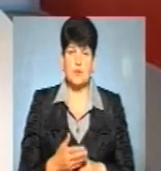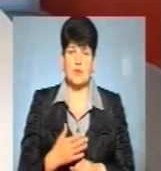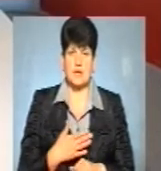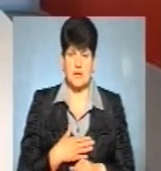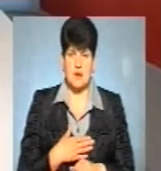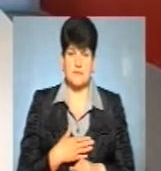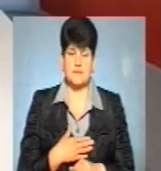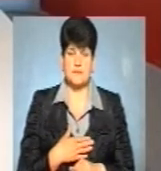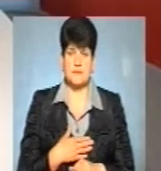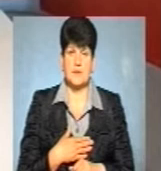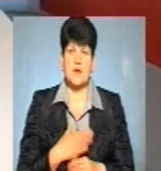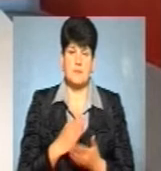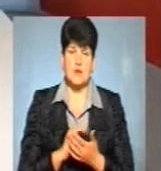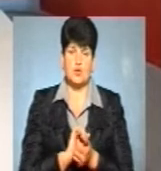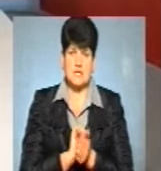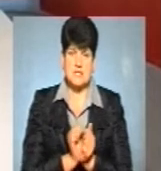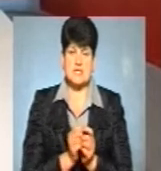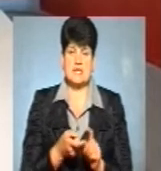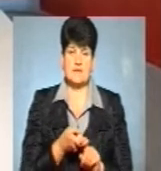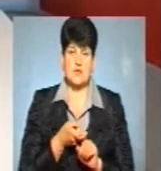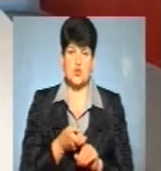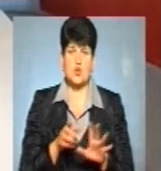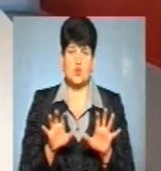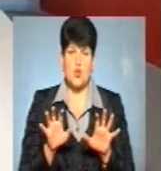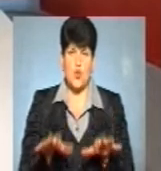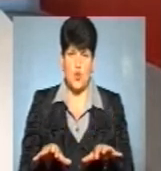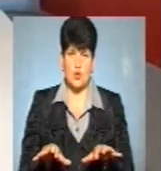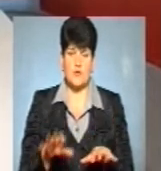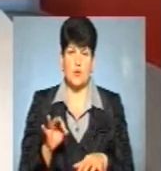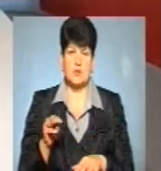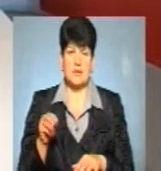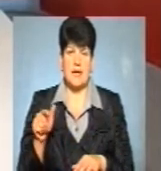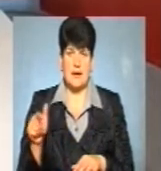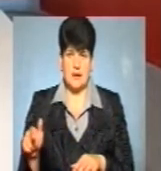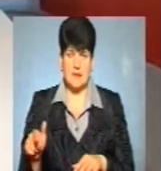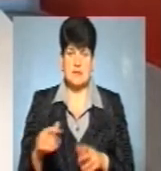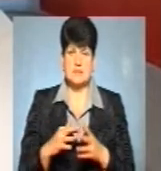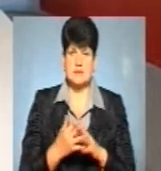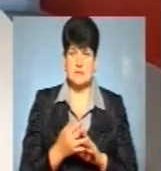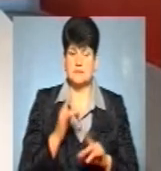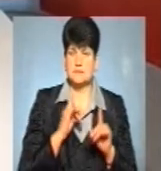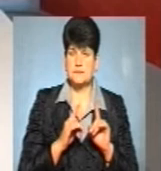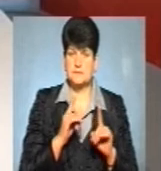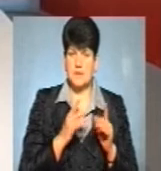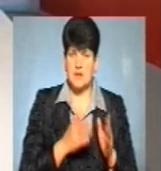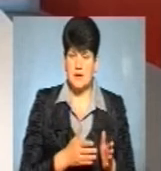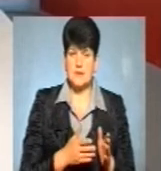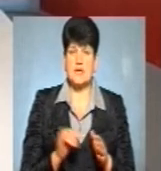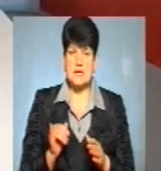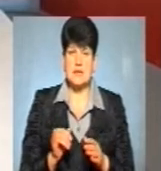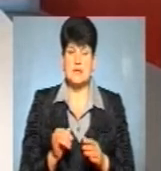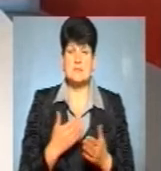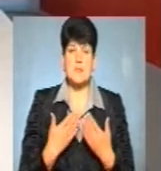тримаю тісний зв'язок із головами ОТГ, з головами сільських, селищних рад і